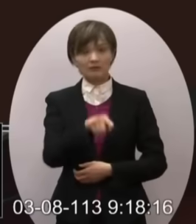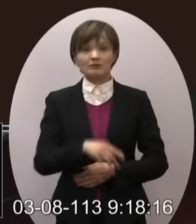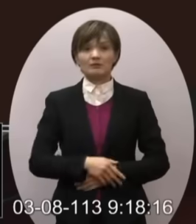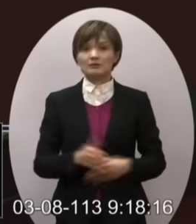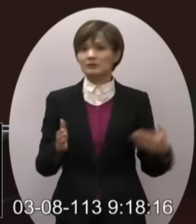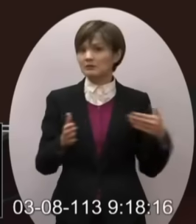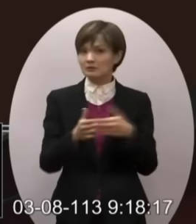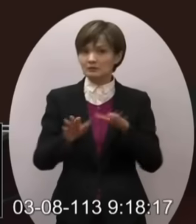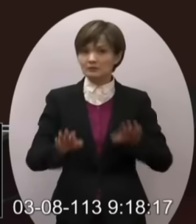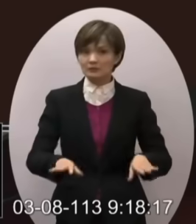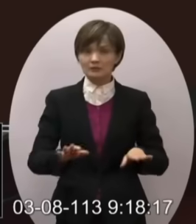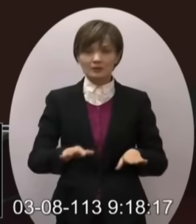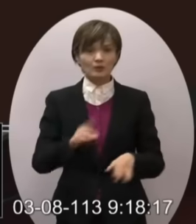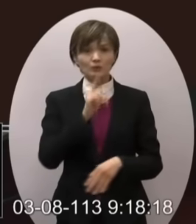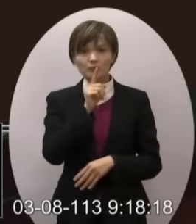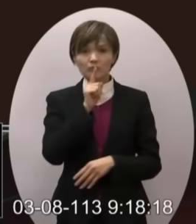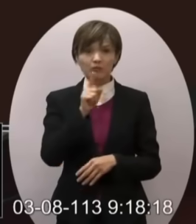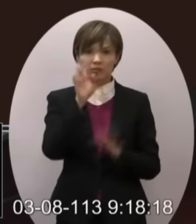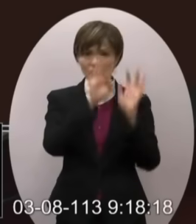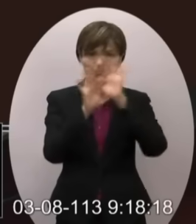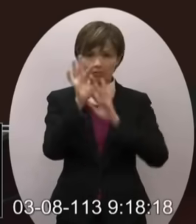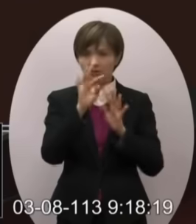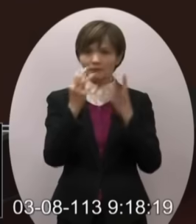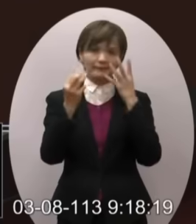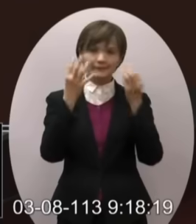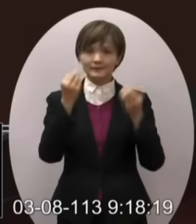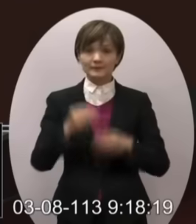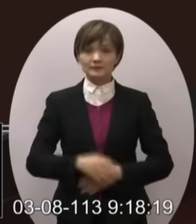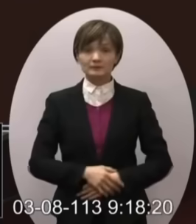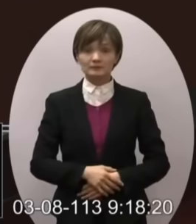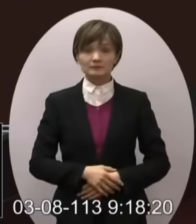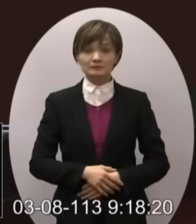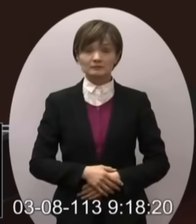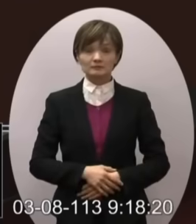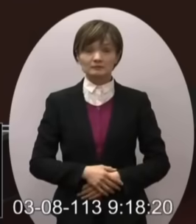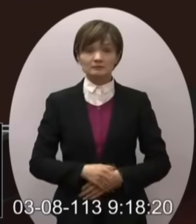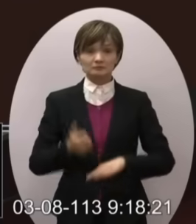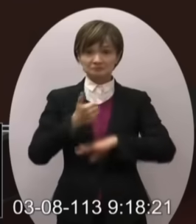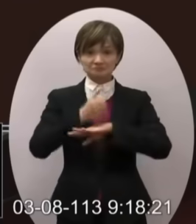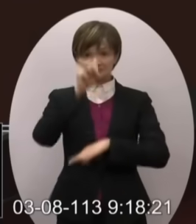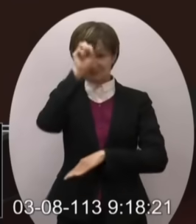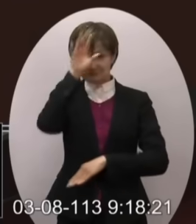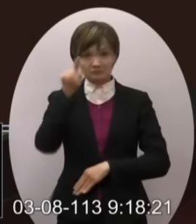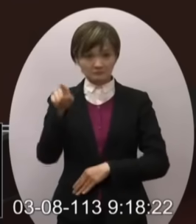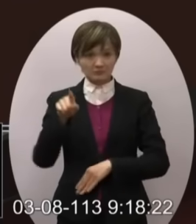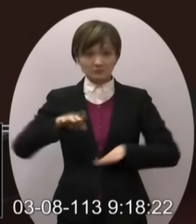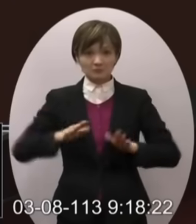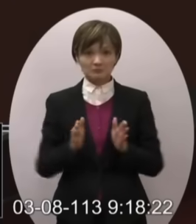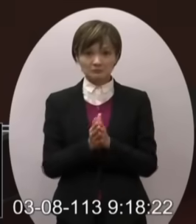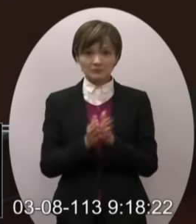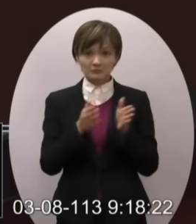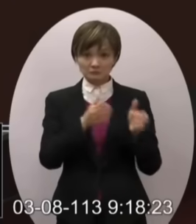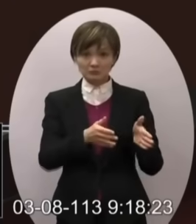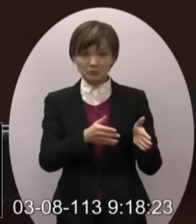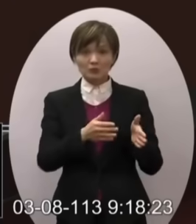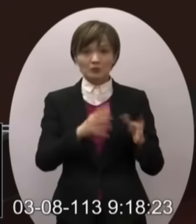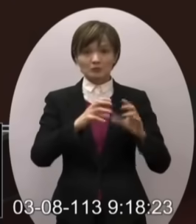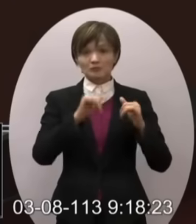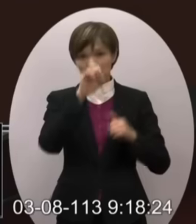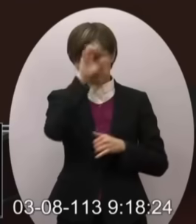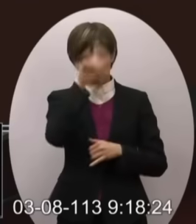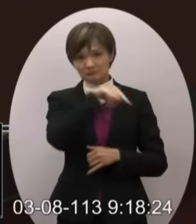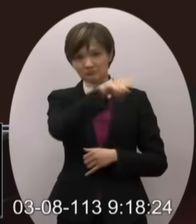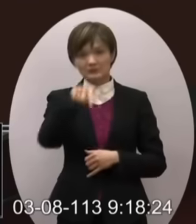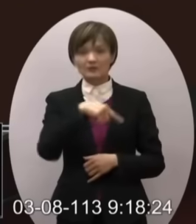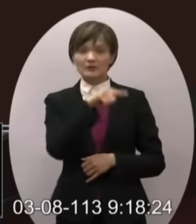是有理说不清，而执政党更是第一时间就抹红在野党，这样的态